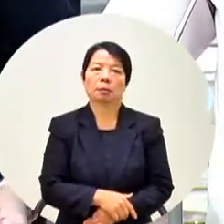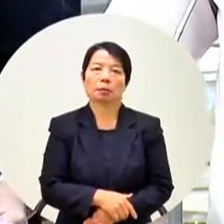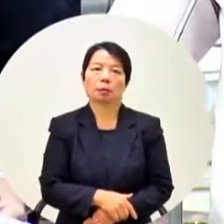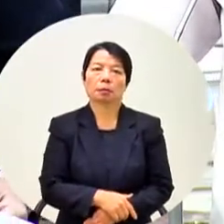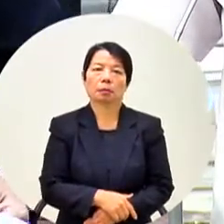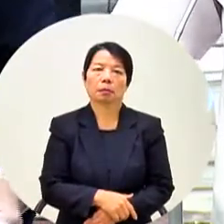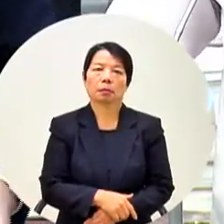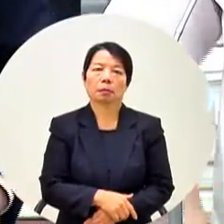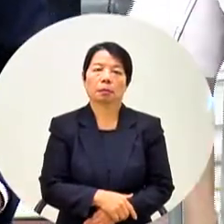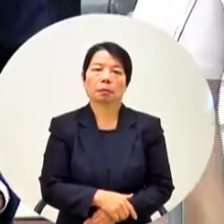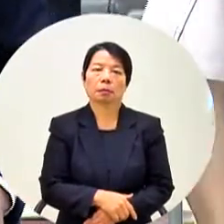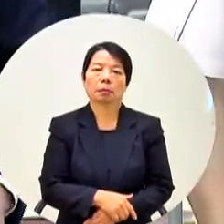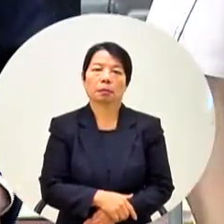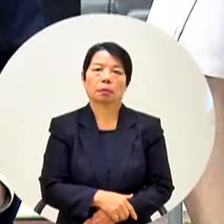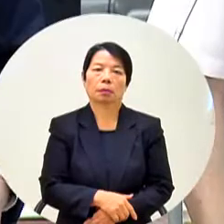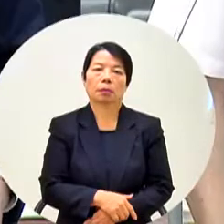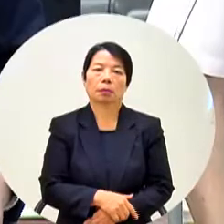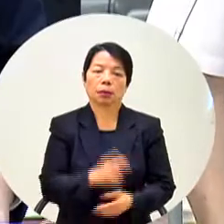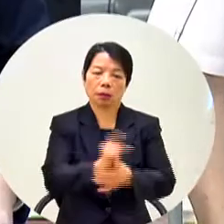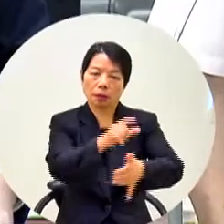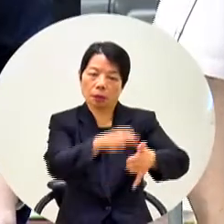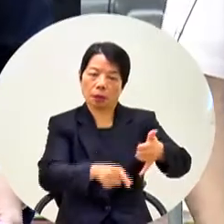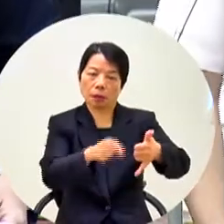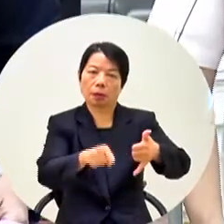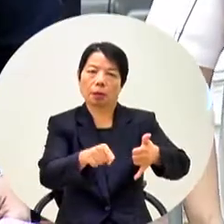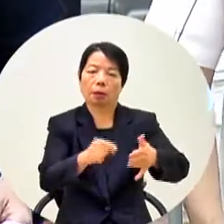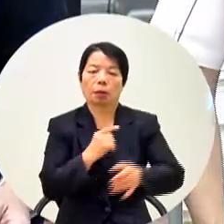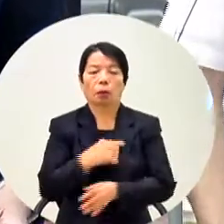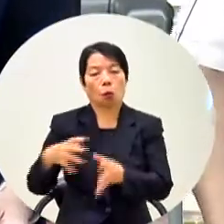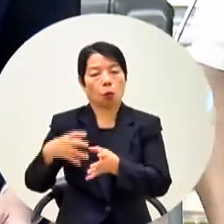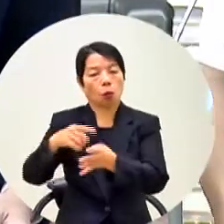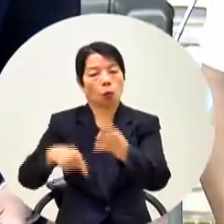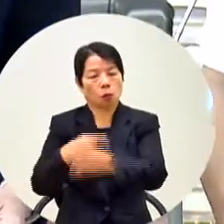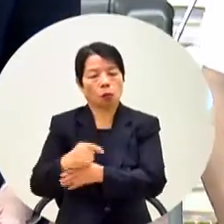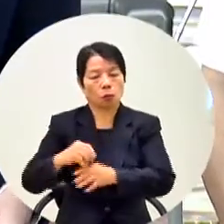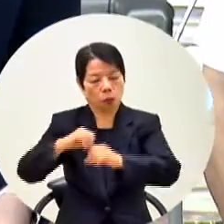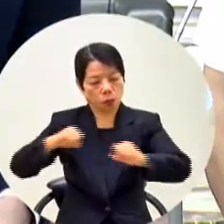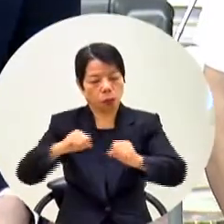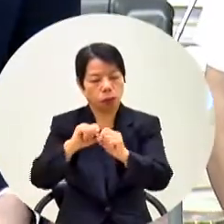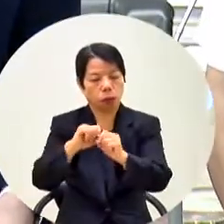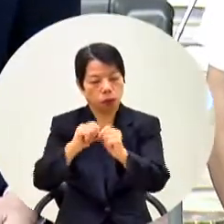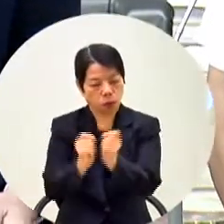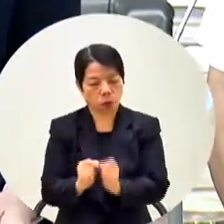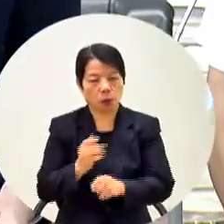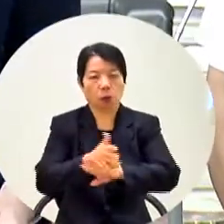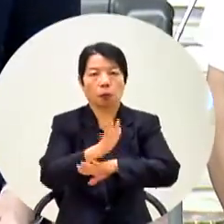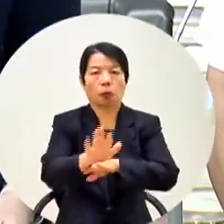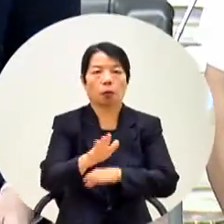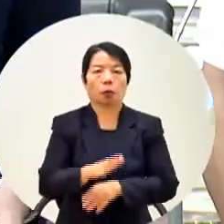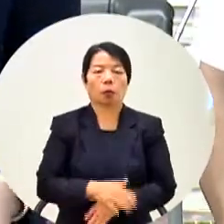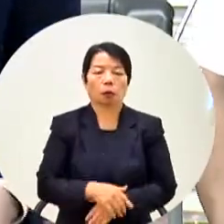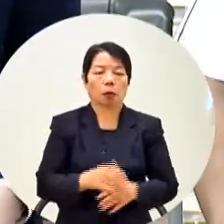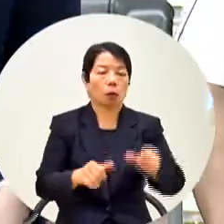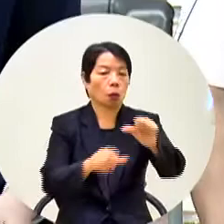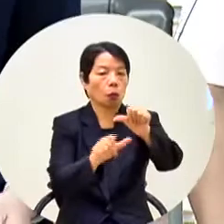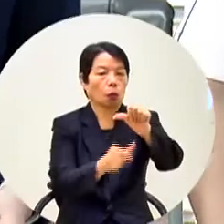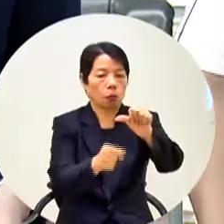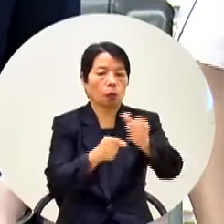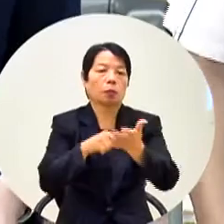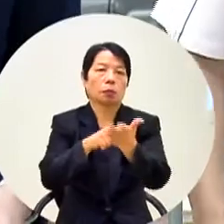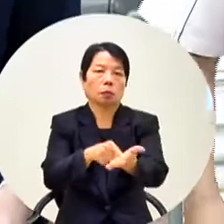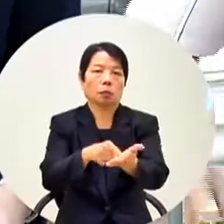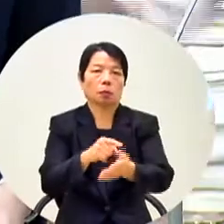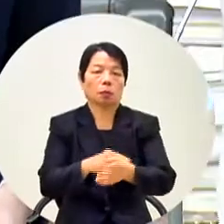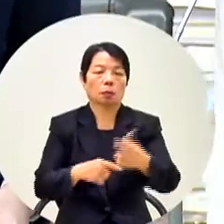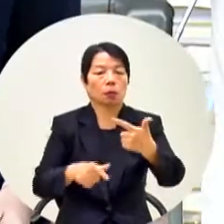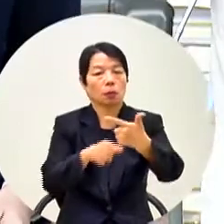跟议员报告，这个案子我们有跟同仁去了解。那最主要，他其实是在5月的时候申请，那在